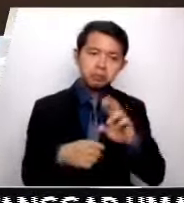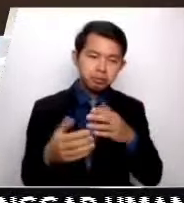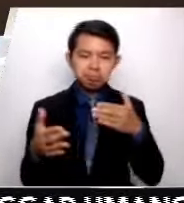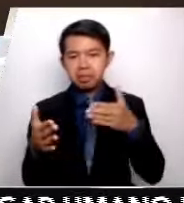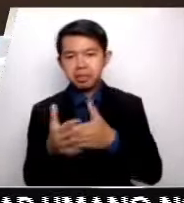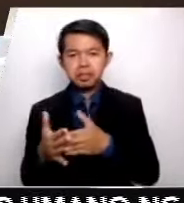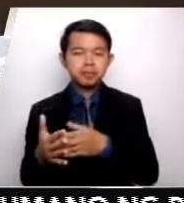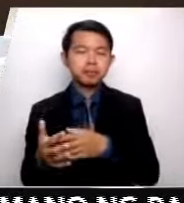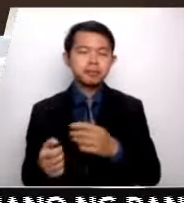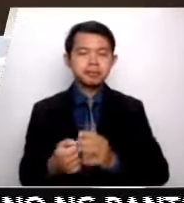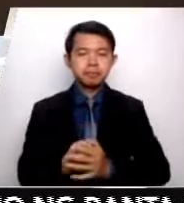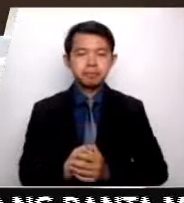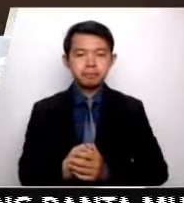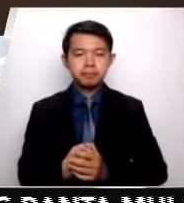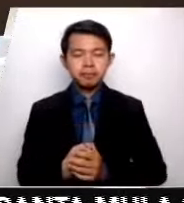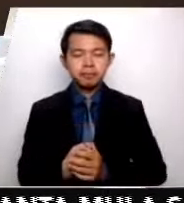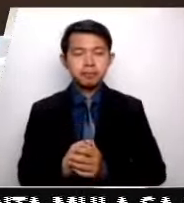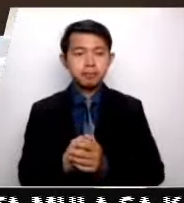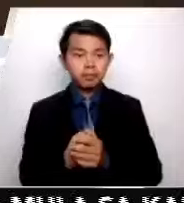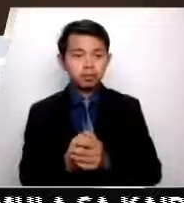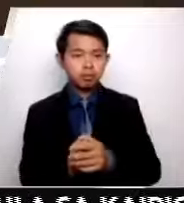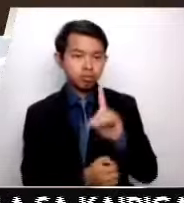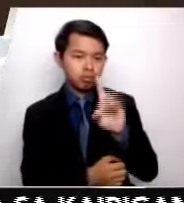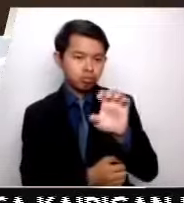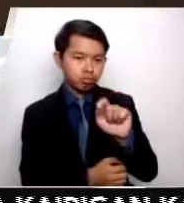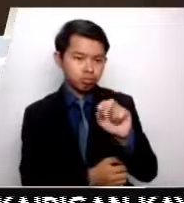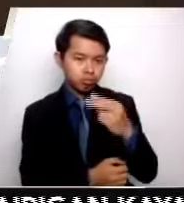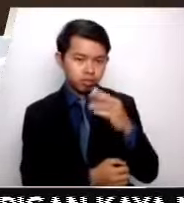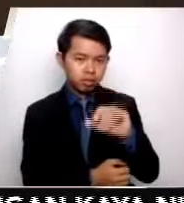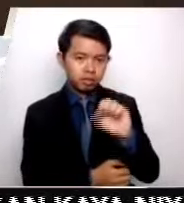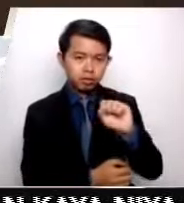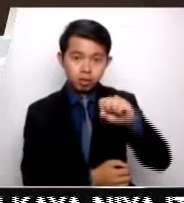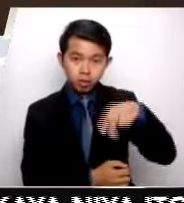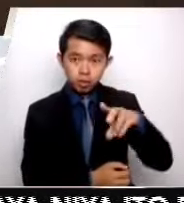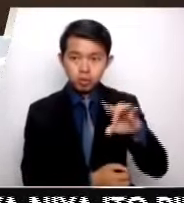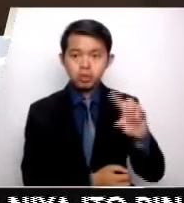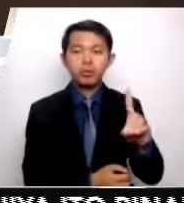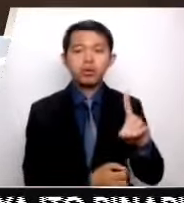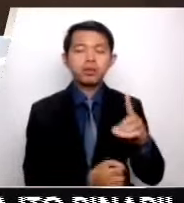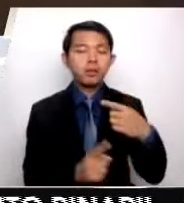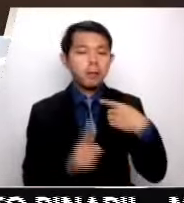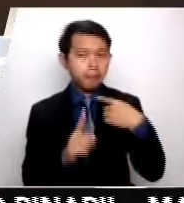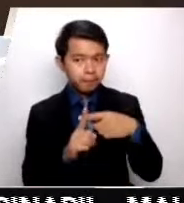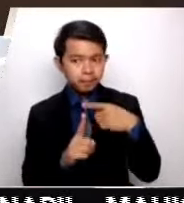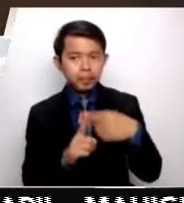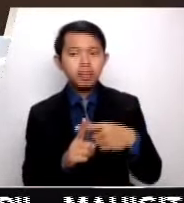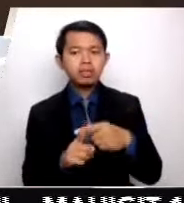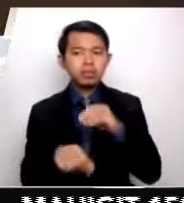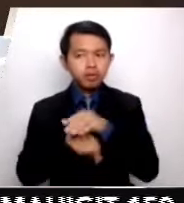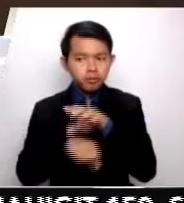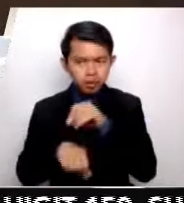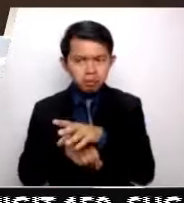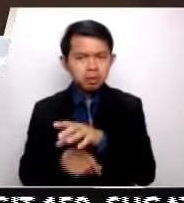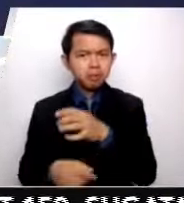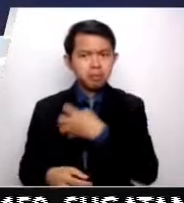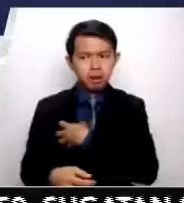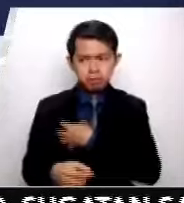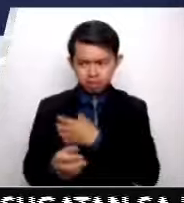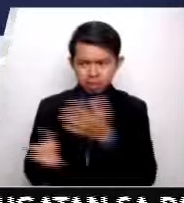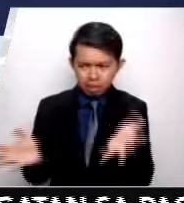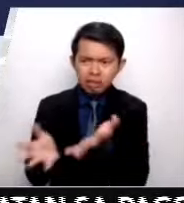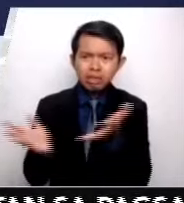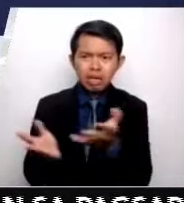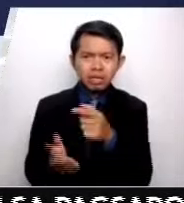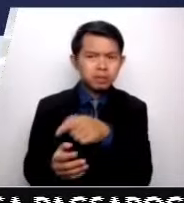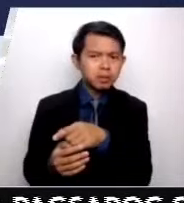umano ng death squad sinabi rin ni Duterte na pinayuhan niya ang mga pulis na himukin ang mga kriminal na lumaban